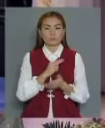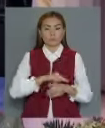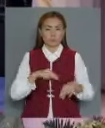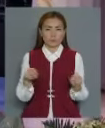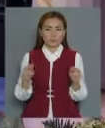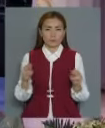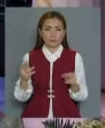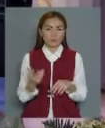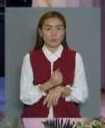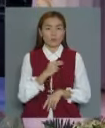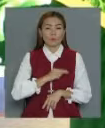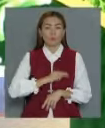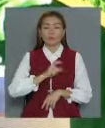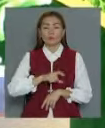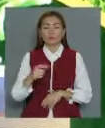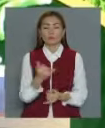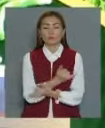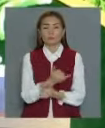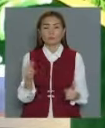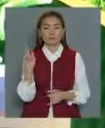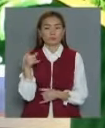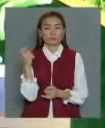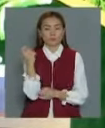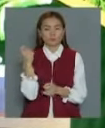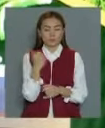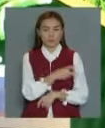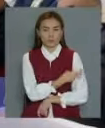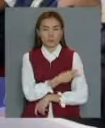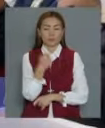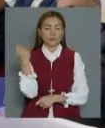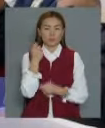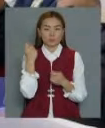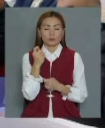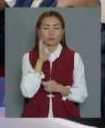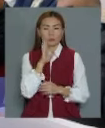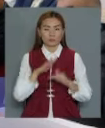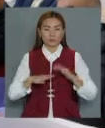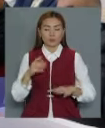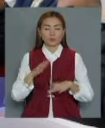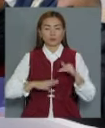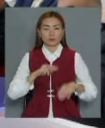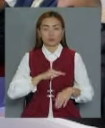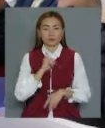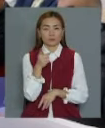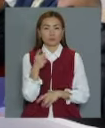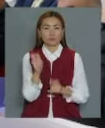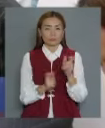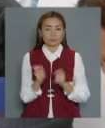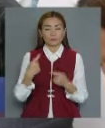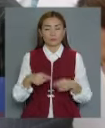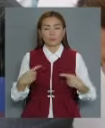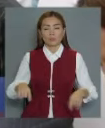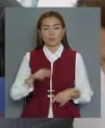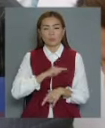танытып, нәтижелі еңбек еткен еңбеккерлерге үздік мал дәрігері, үздік шопан, үздік су шаруашылығының маманы, үздік сауыншы